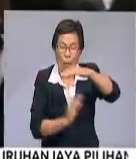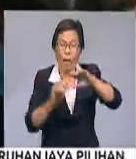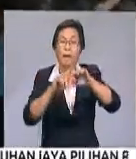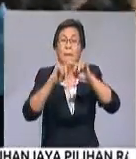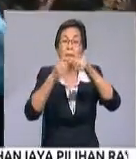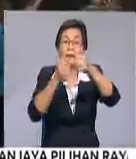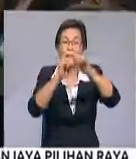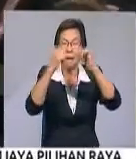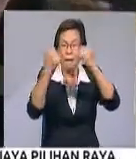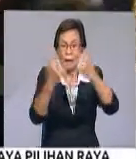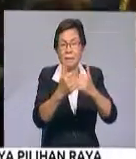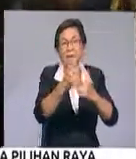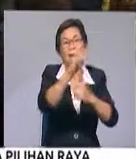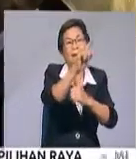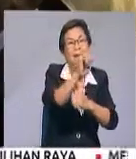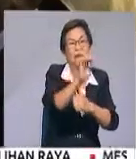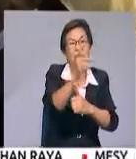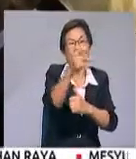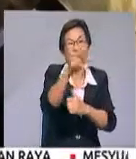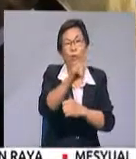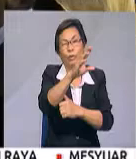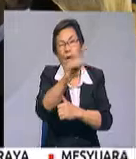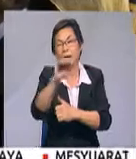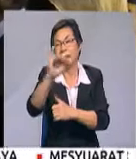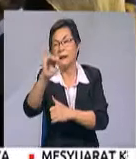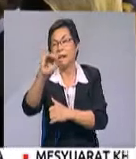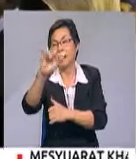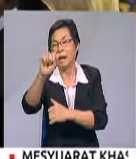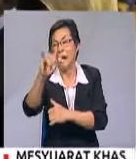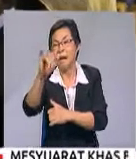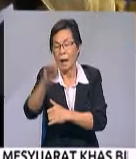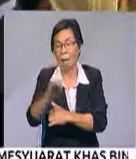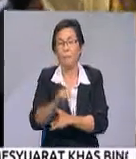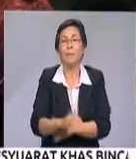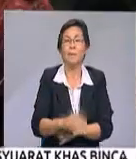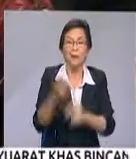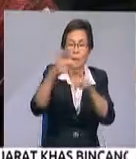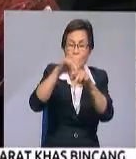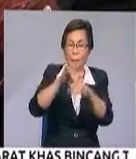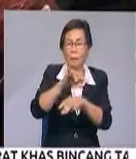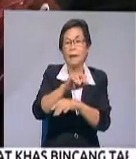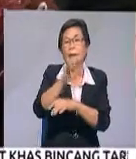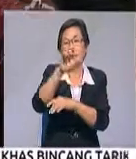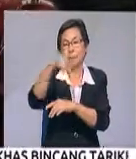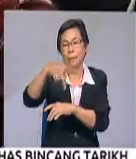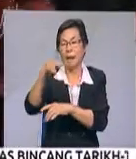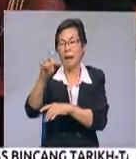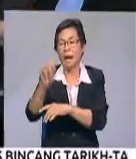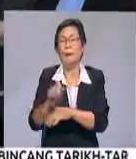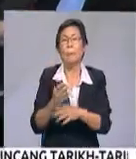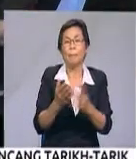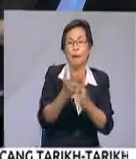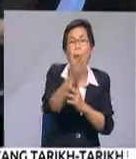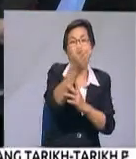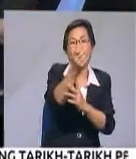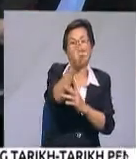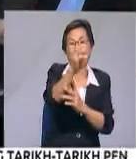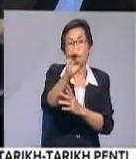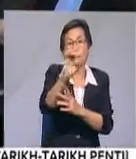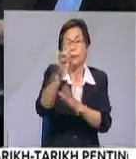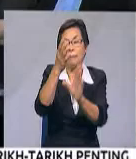dan Amanah Ikhtiar Malaysia. Selain itu, dana kepada perusahaan kecil dan sederhana melalui SME Bank dan SME